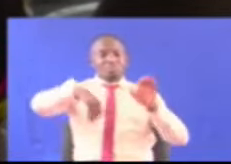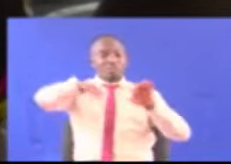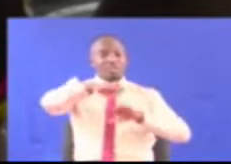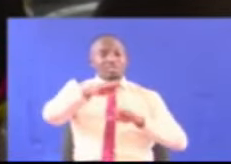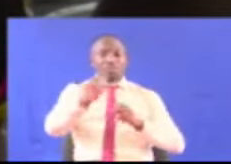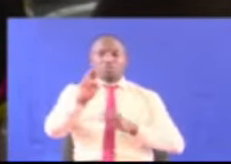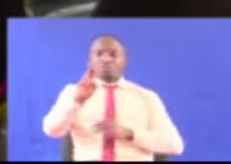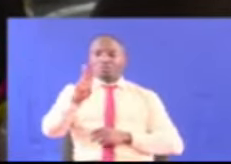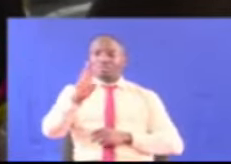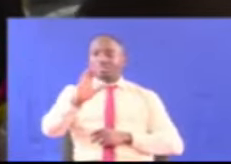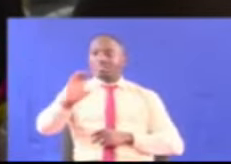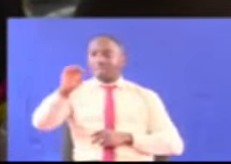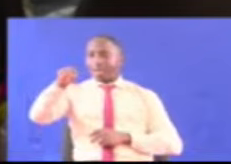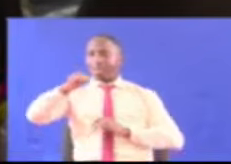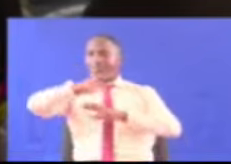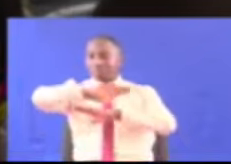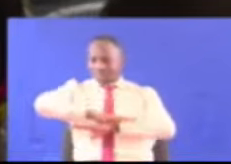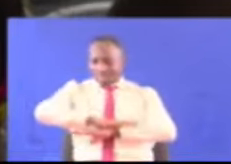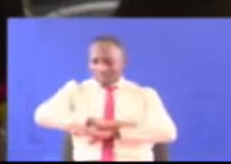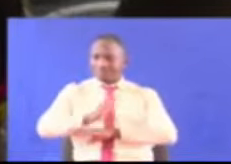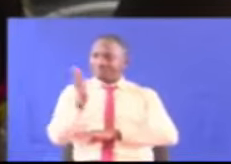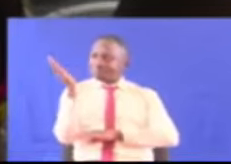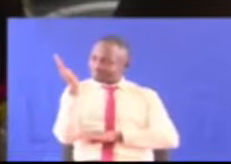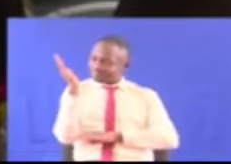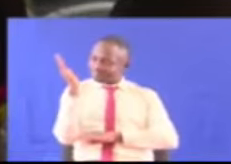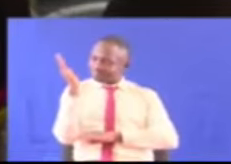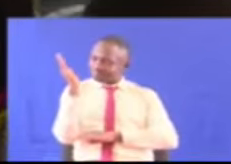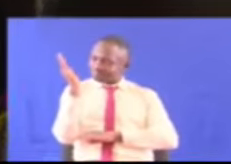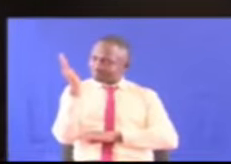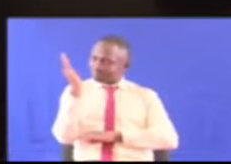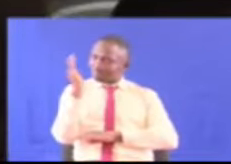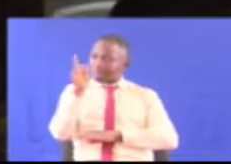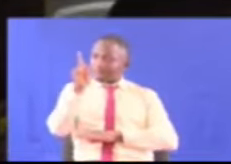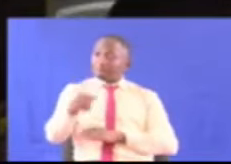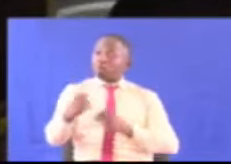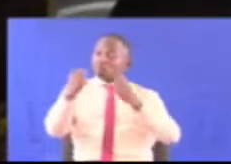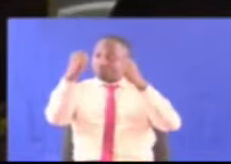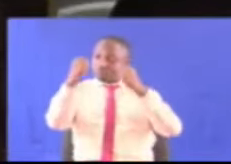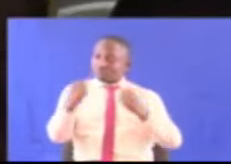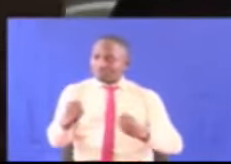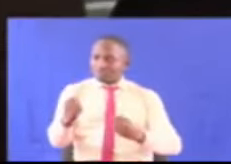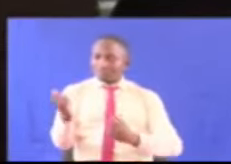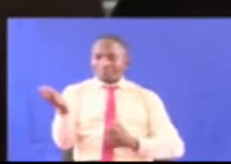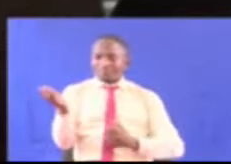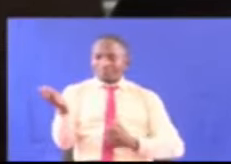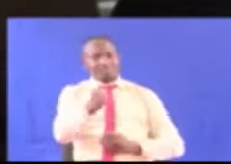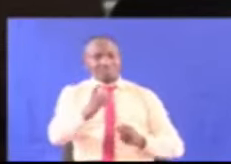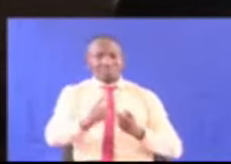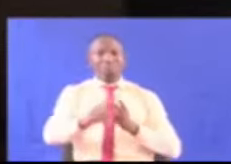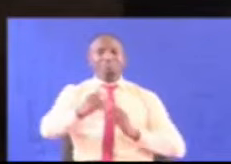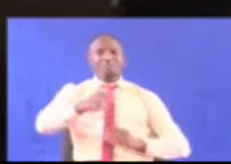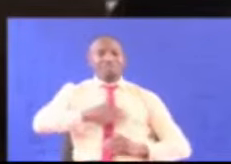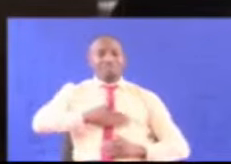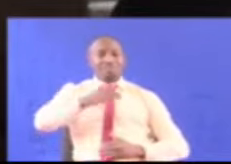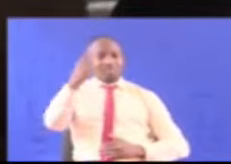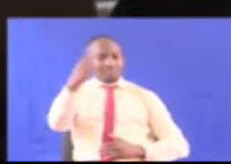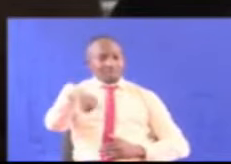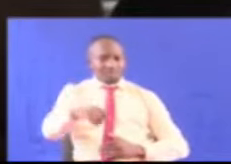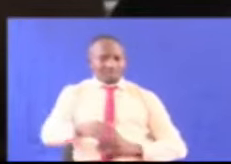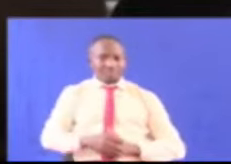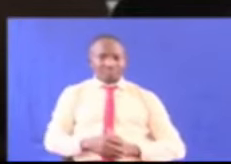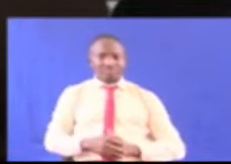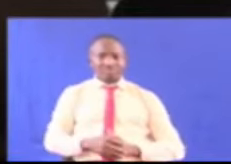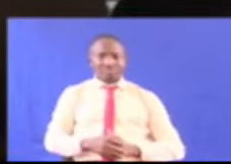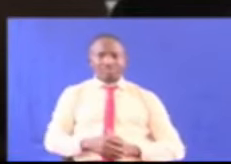Mwenyekiti wa UVCCM taifa mstaafu, mjue jimbo linalindwa jamani. Tumeletewa mtu mzito. Asante sana.